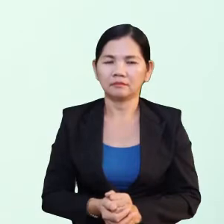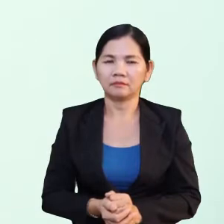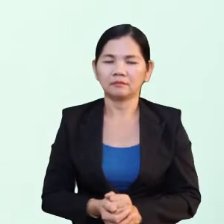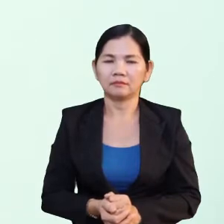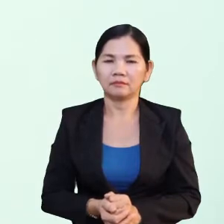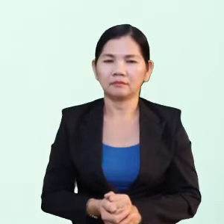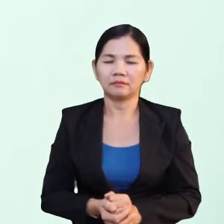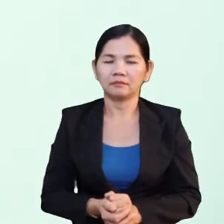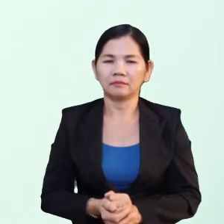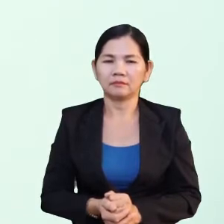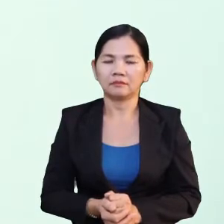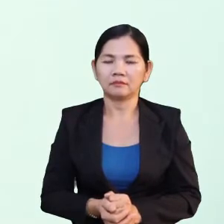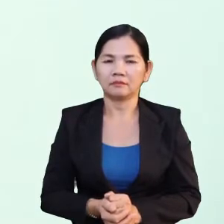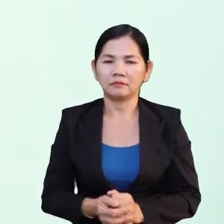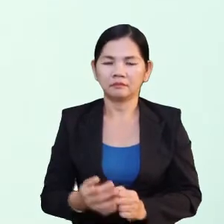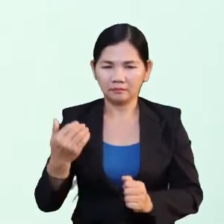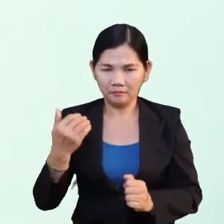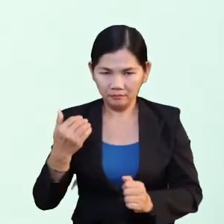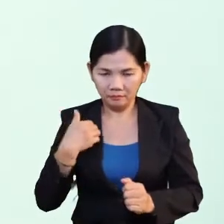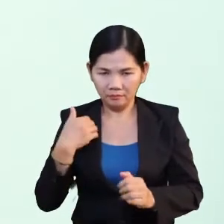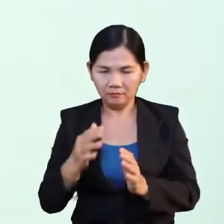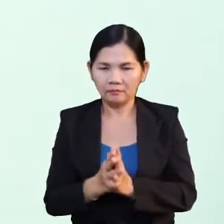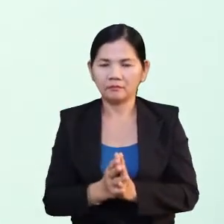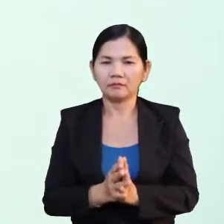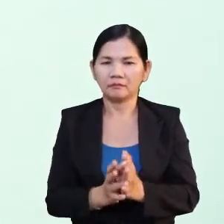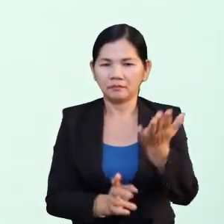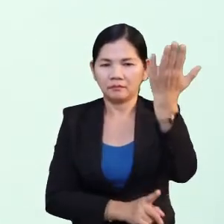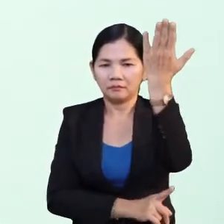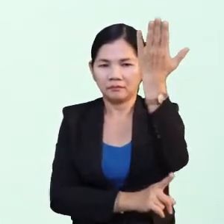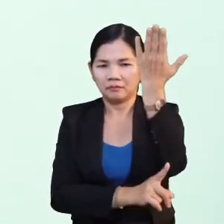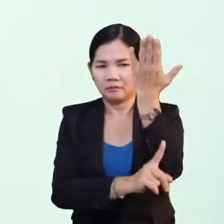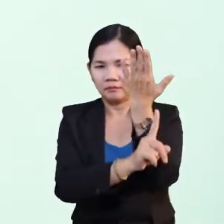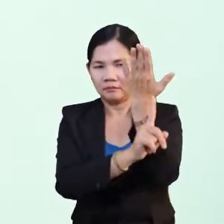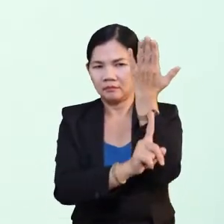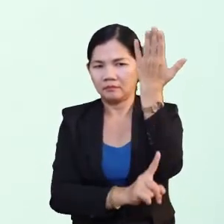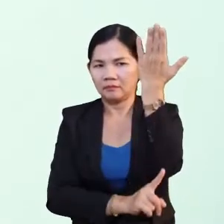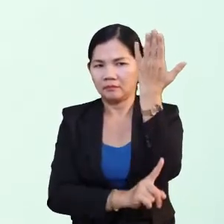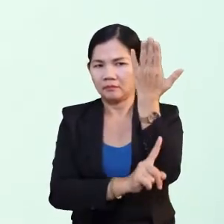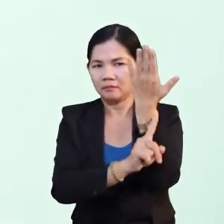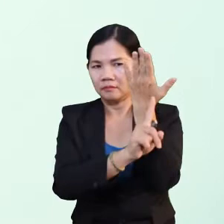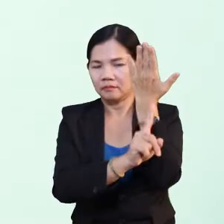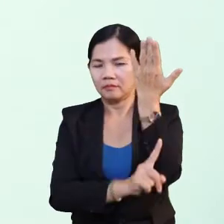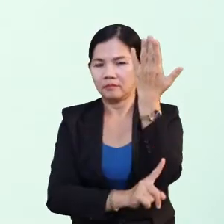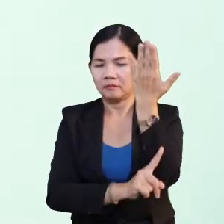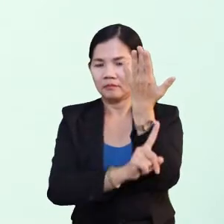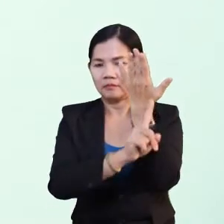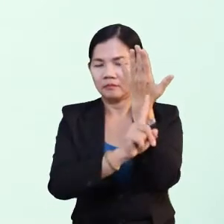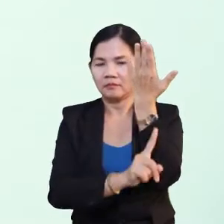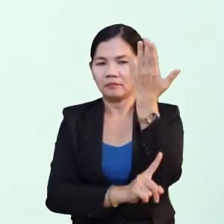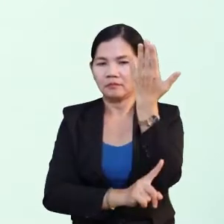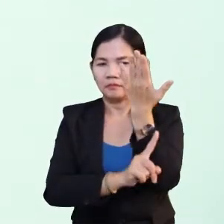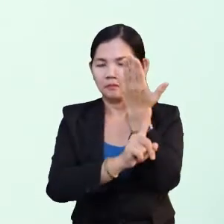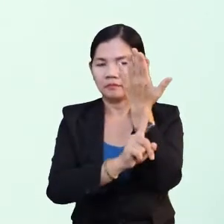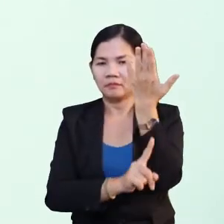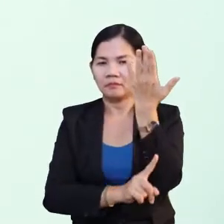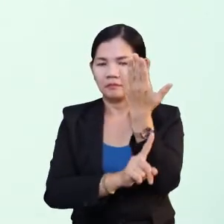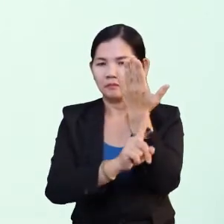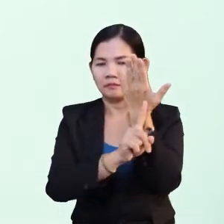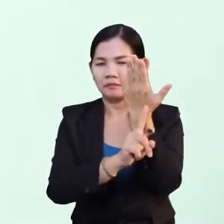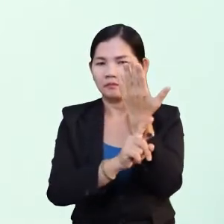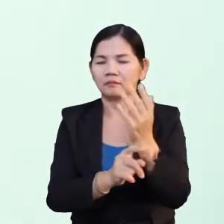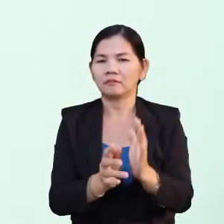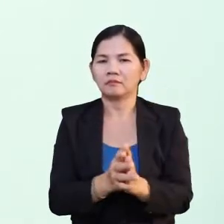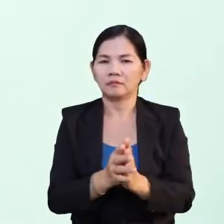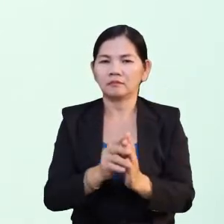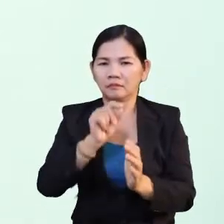តចាឃើញមានបង្គោលចាហើយឃើញអ្វីទៀតកូនចាឃើញមានរ